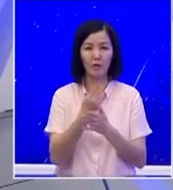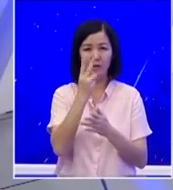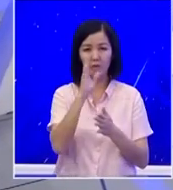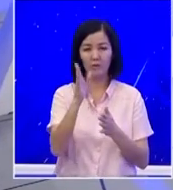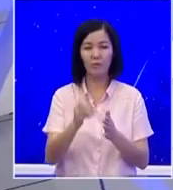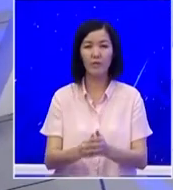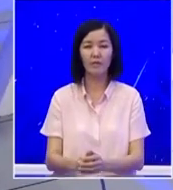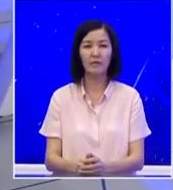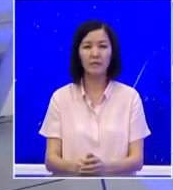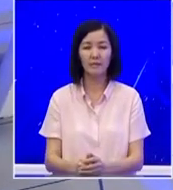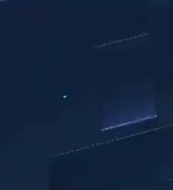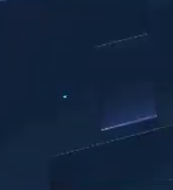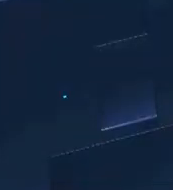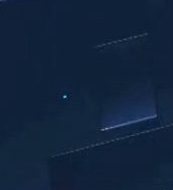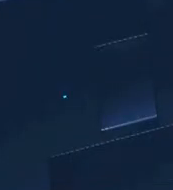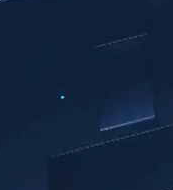хабарда көретіндеріңіз.